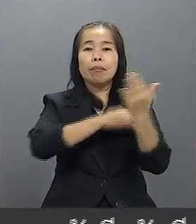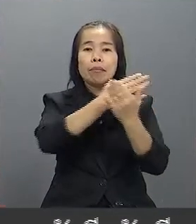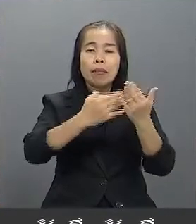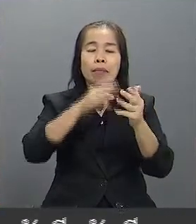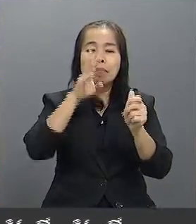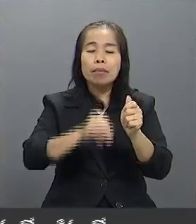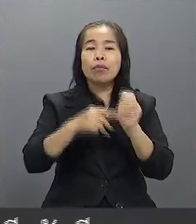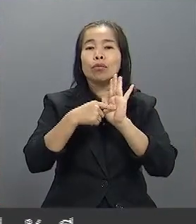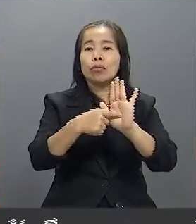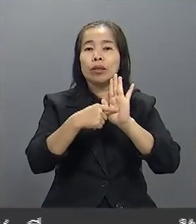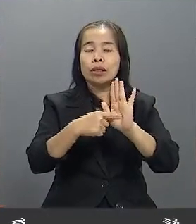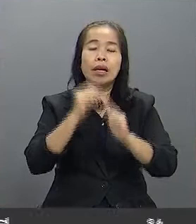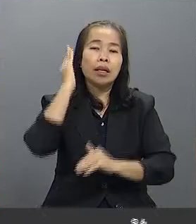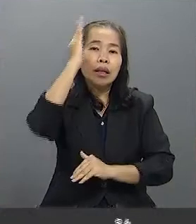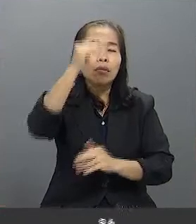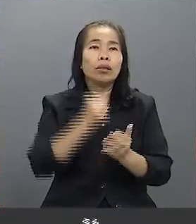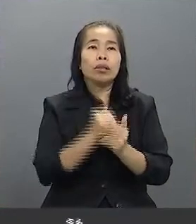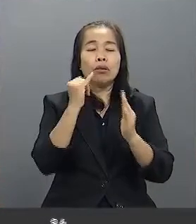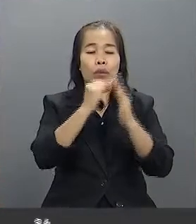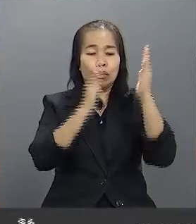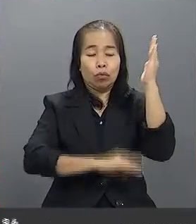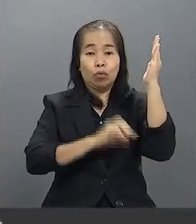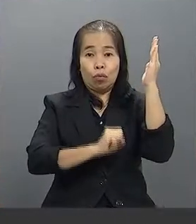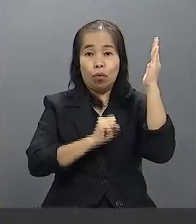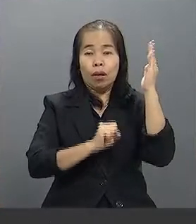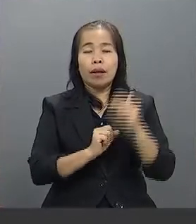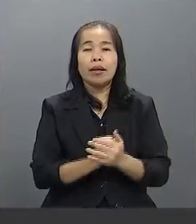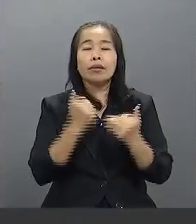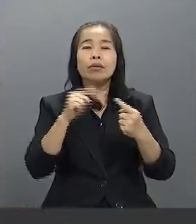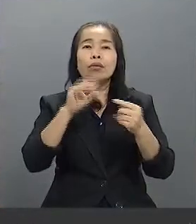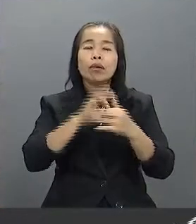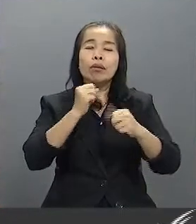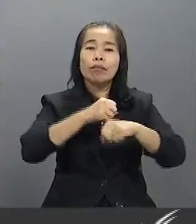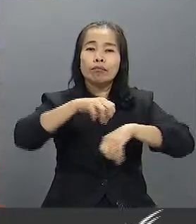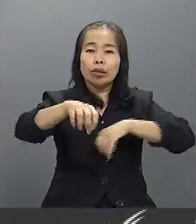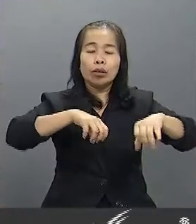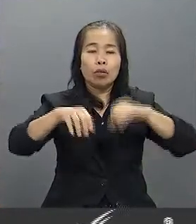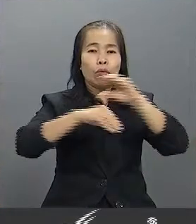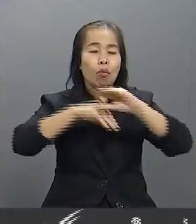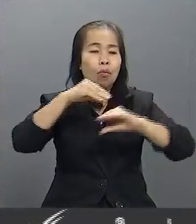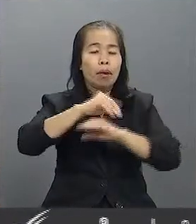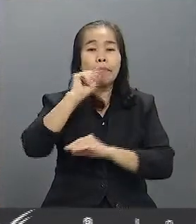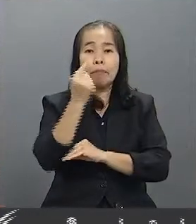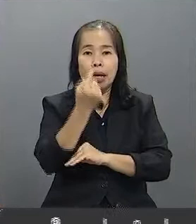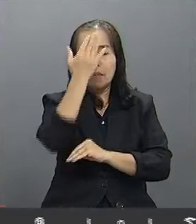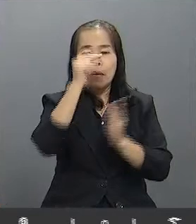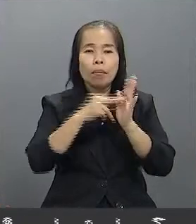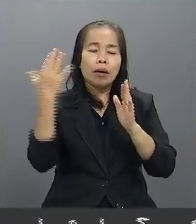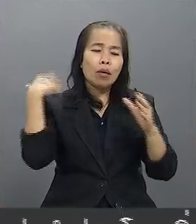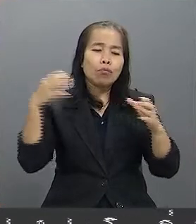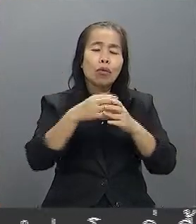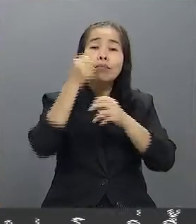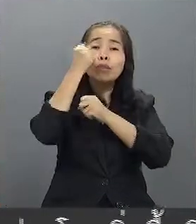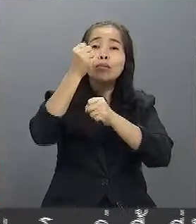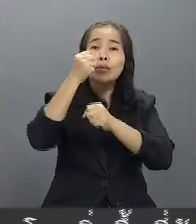อนาคตในอำเภอจะนะจังหวัดสงขลานะคะถือว่าเป็นการขับเคลื่อนโครงการอีกครั้งหลังจากที่มีการชุมนุมคัดค้านจากชาวบ้านส่วน